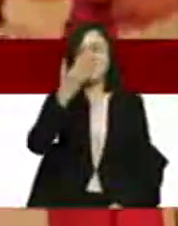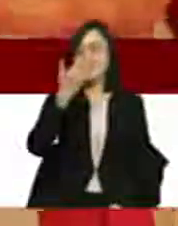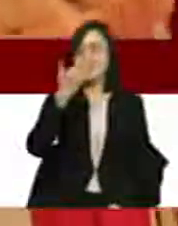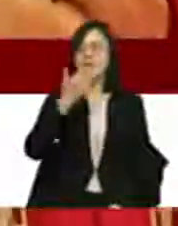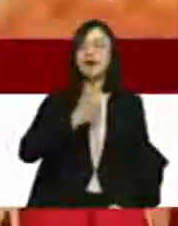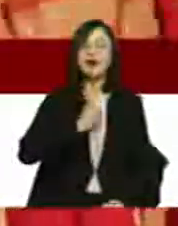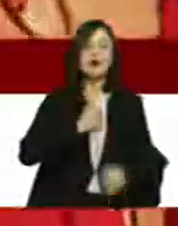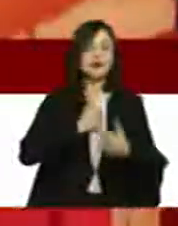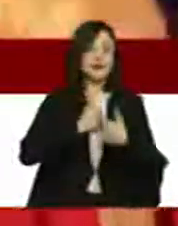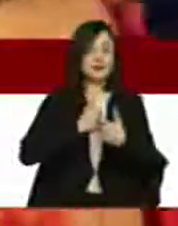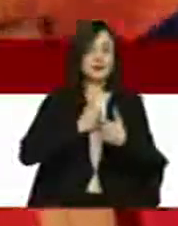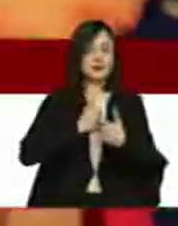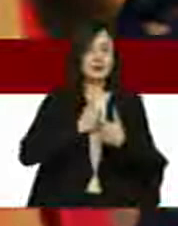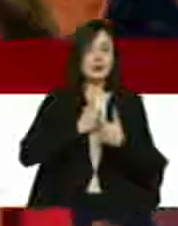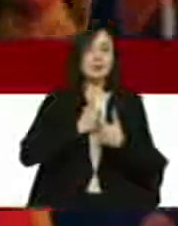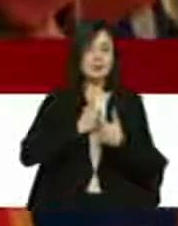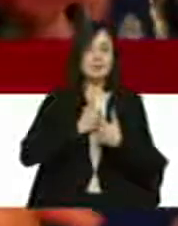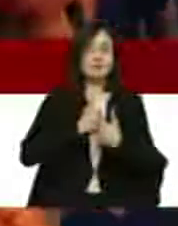자존감만 저는